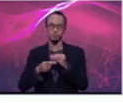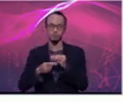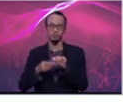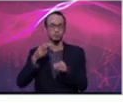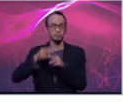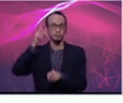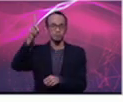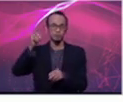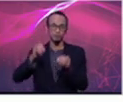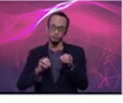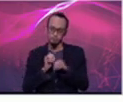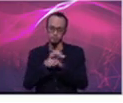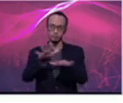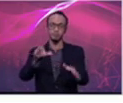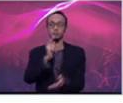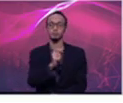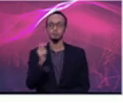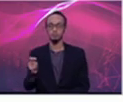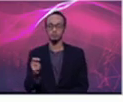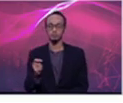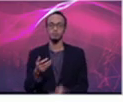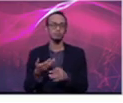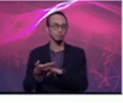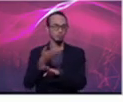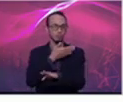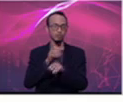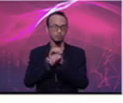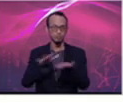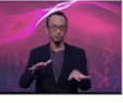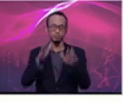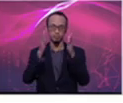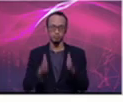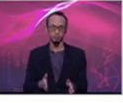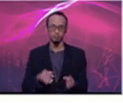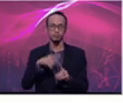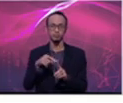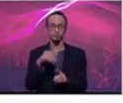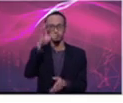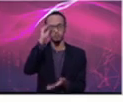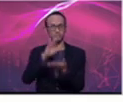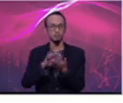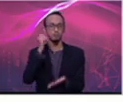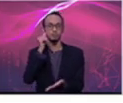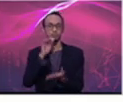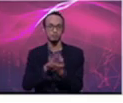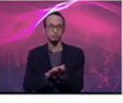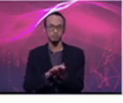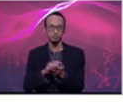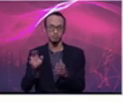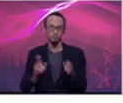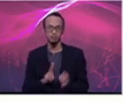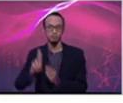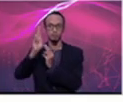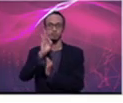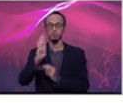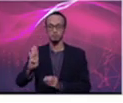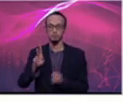di tiktok pada 23 Mac sebelum ia mendapat perhatian orang ramai selepas satu pasangan memuat naik di Facebook kasut berwarna krim